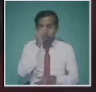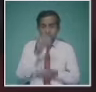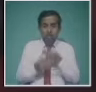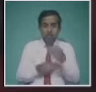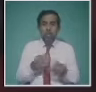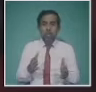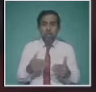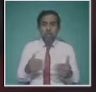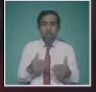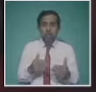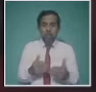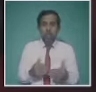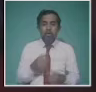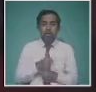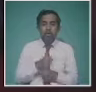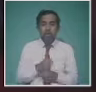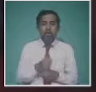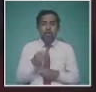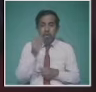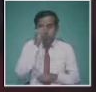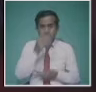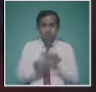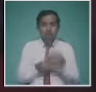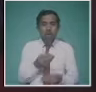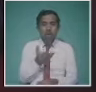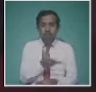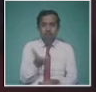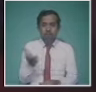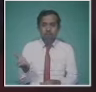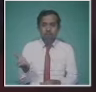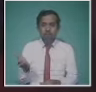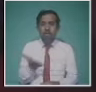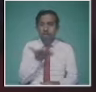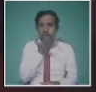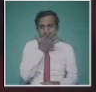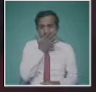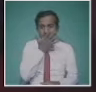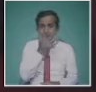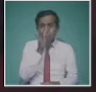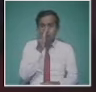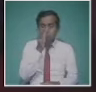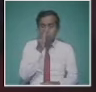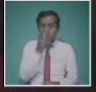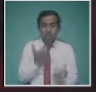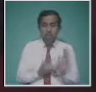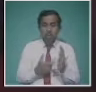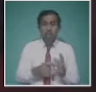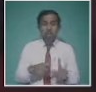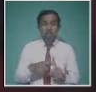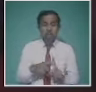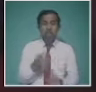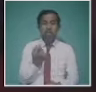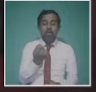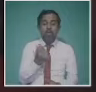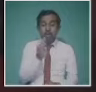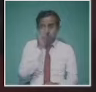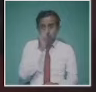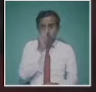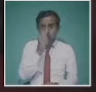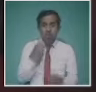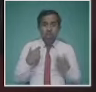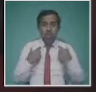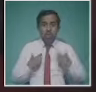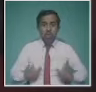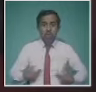අය තවදුරටත් මේ ආණ්ඩුවේ ජාවාරම් ටික කරනවා. සීනි වංචාවේ රුපියල් කෝටි ගණක් වංචා කරපු අය තමයි